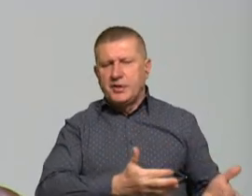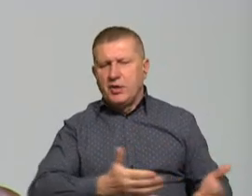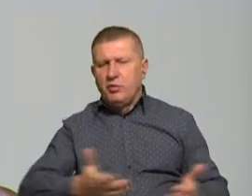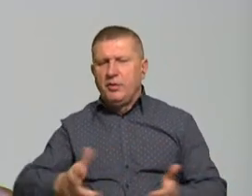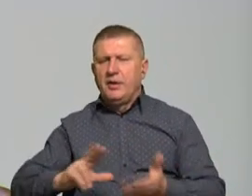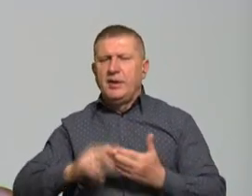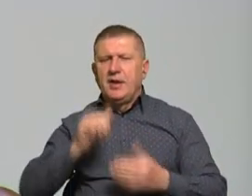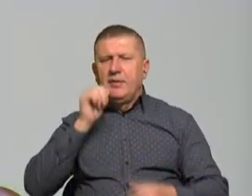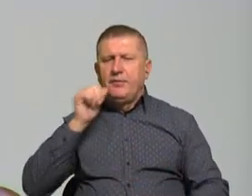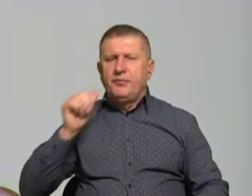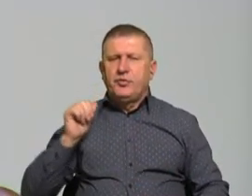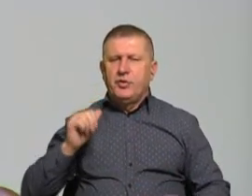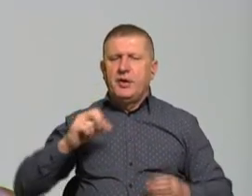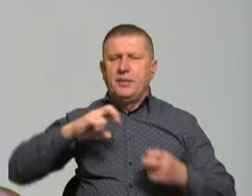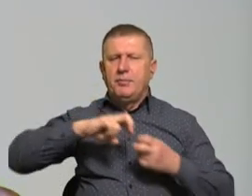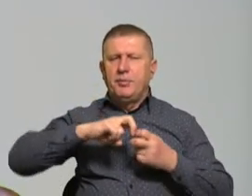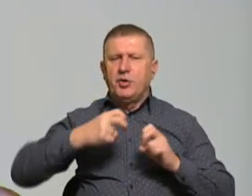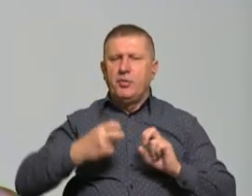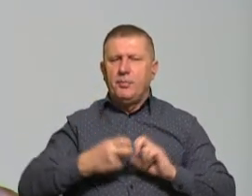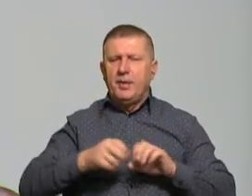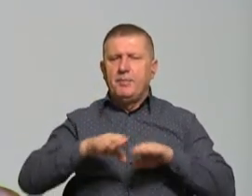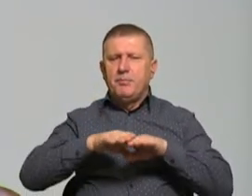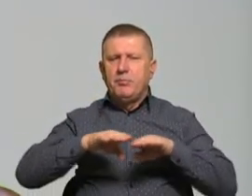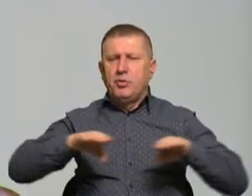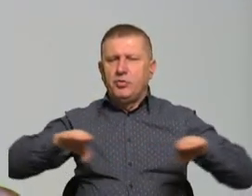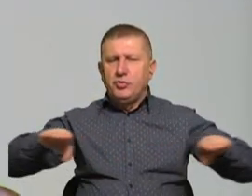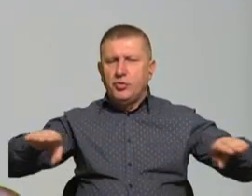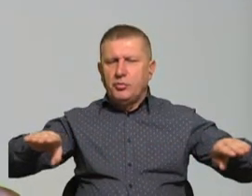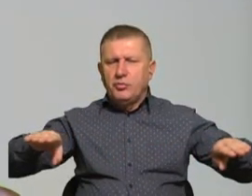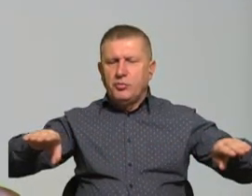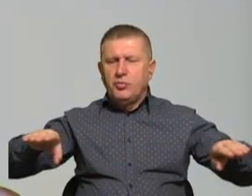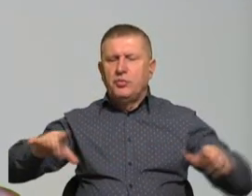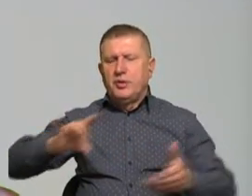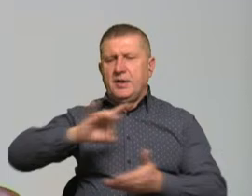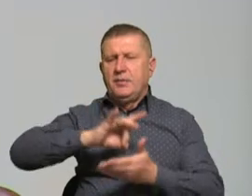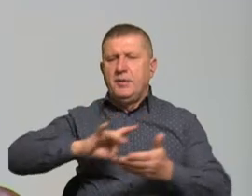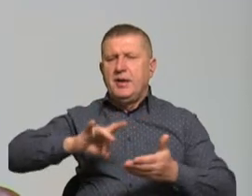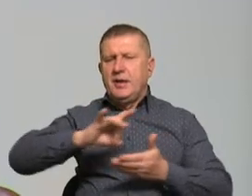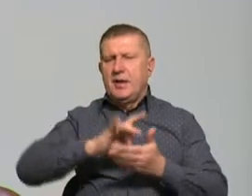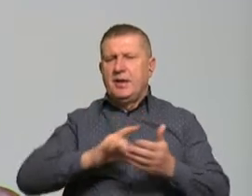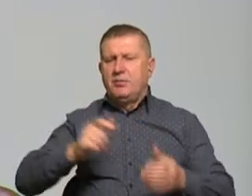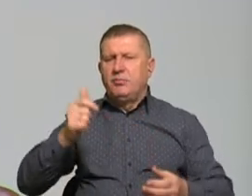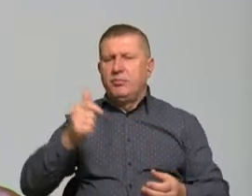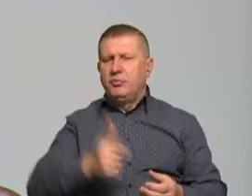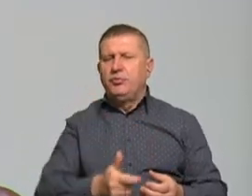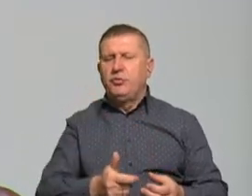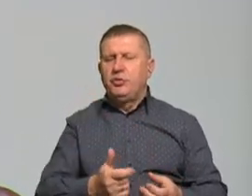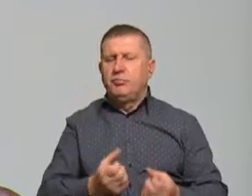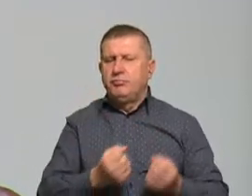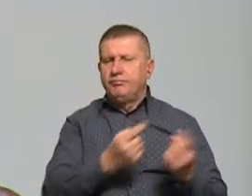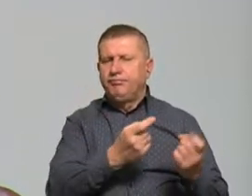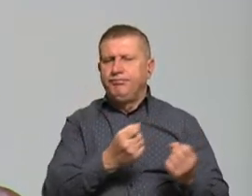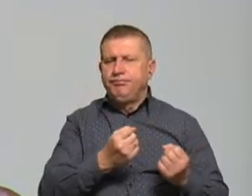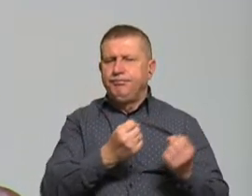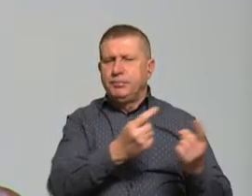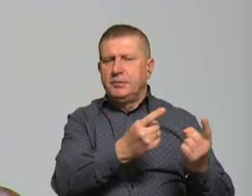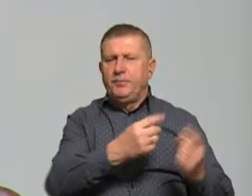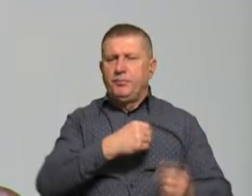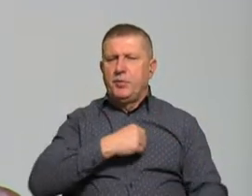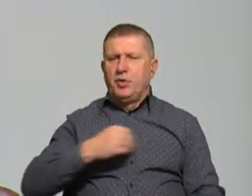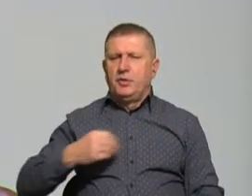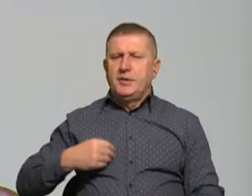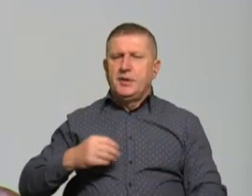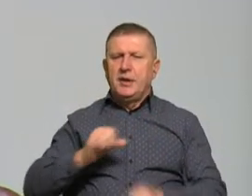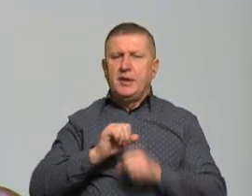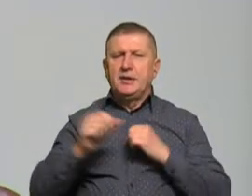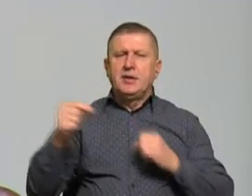To problem dotyczący poziomu recyklingu, jaki gminy muszą osiągnąć. Od 2020 roku w Polsce